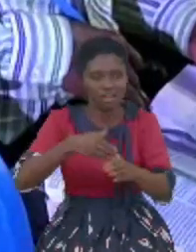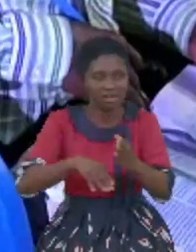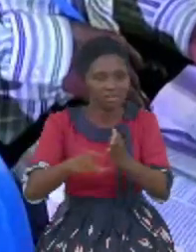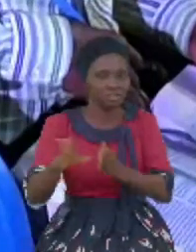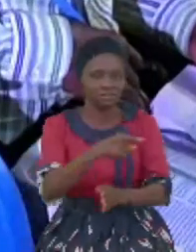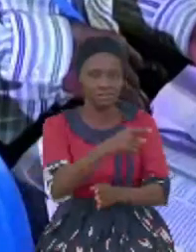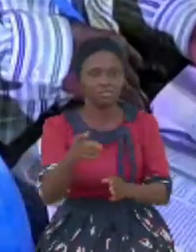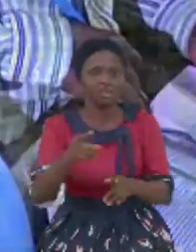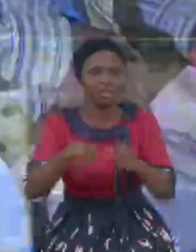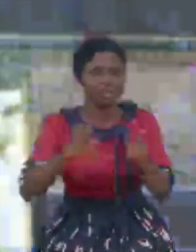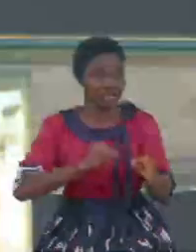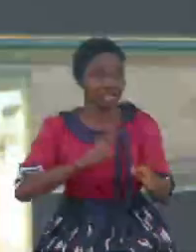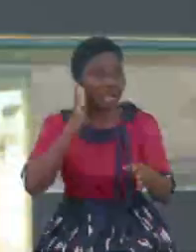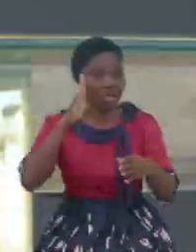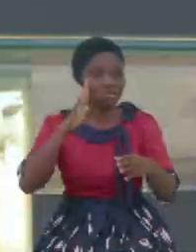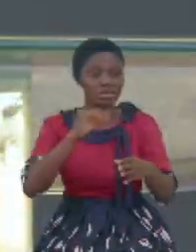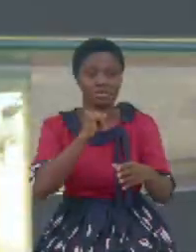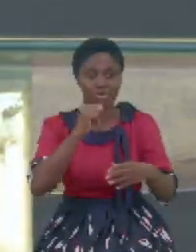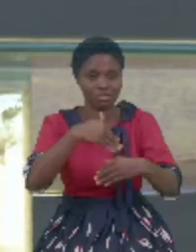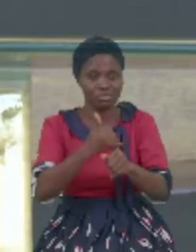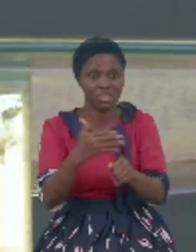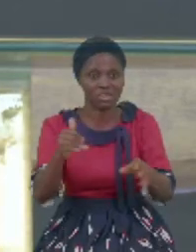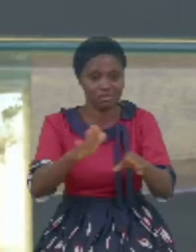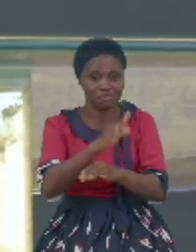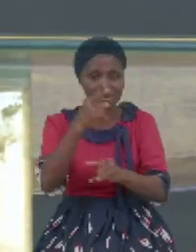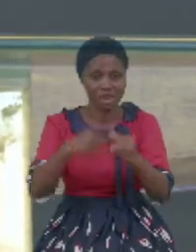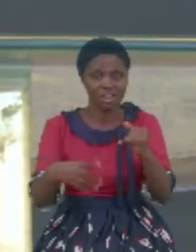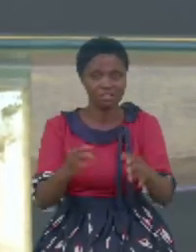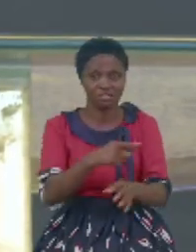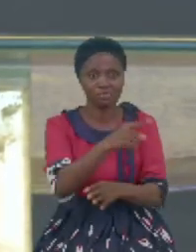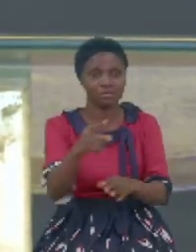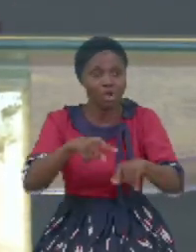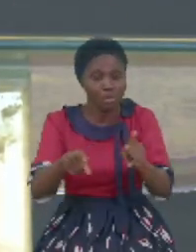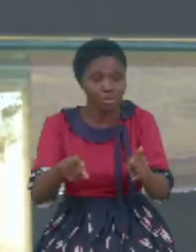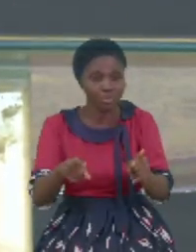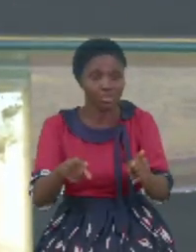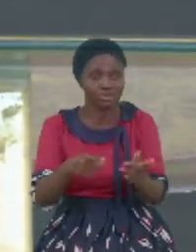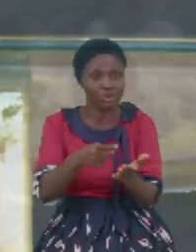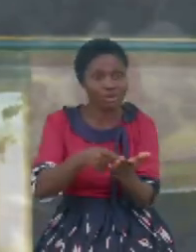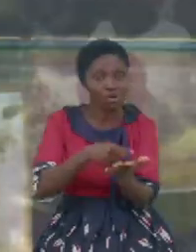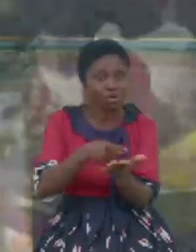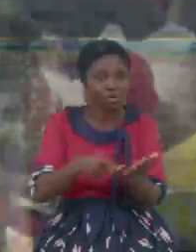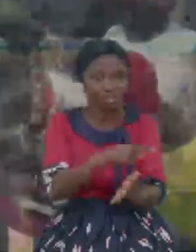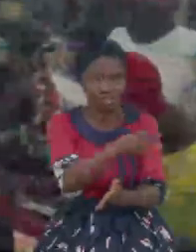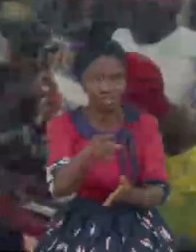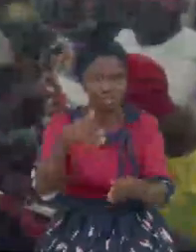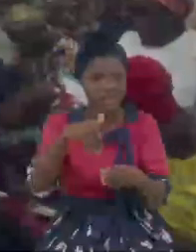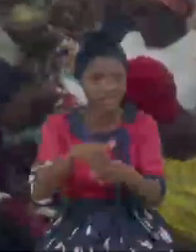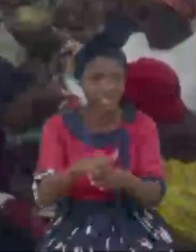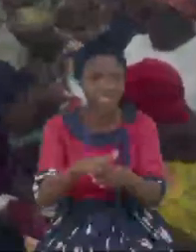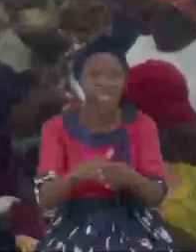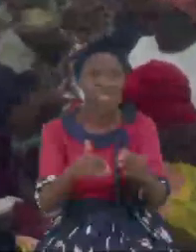Je te châtierai avec équité. Je ne puis pas te laisser impuni.